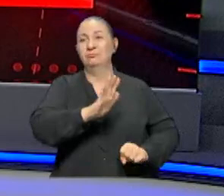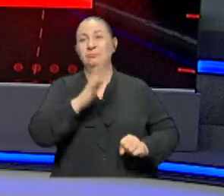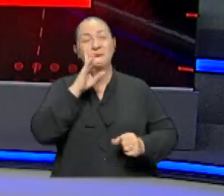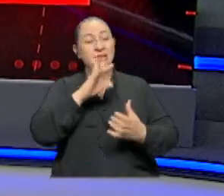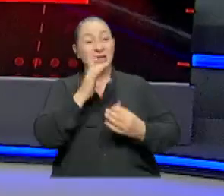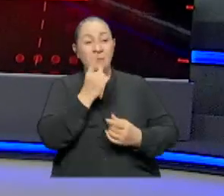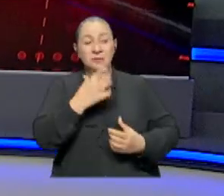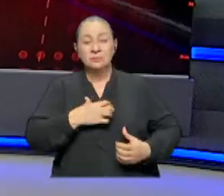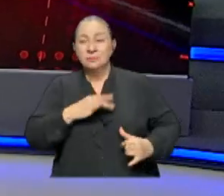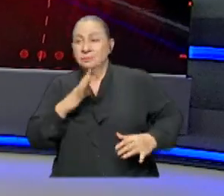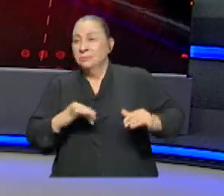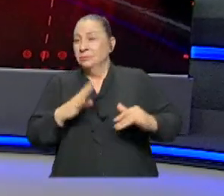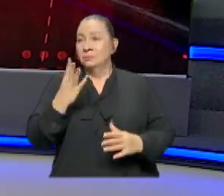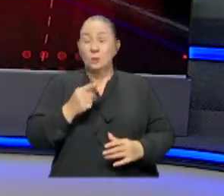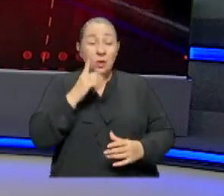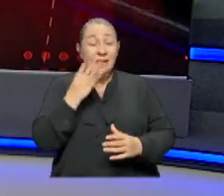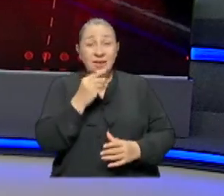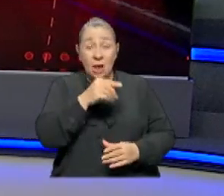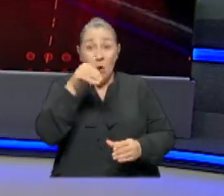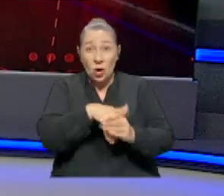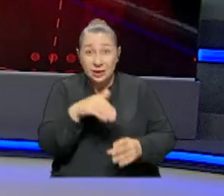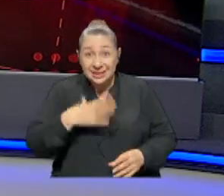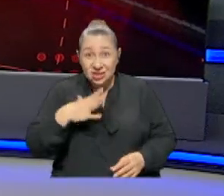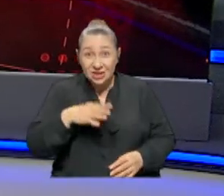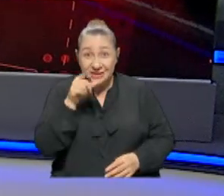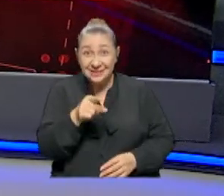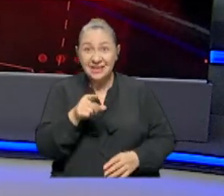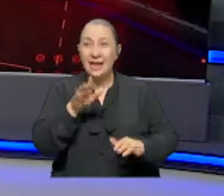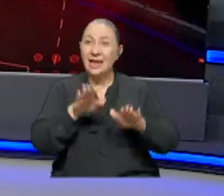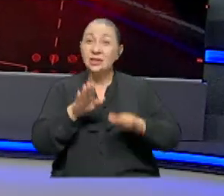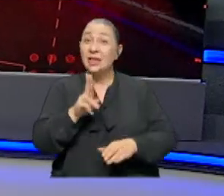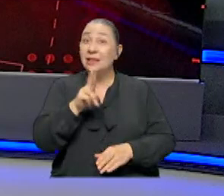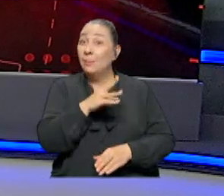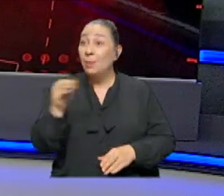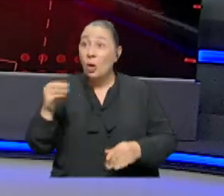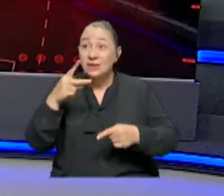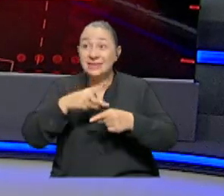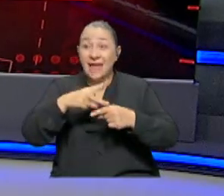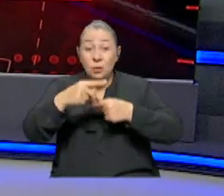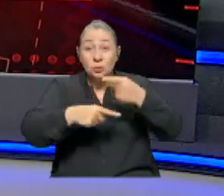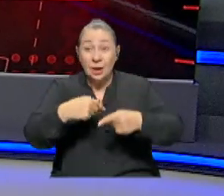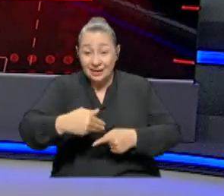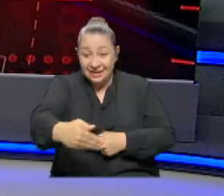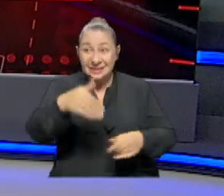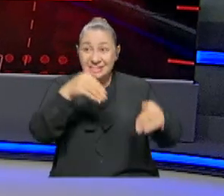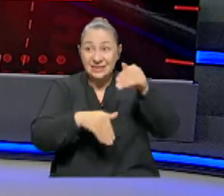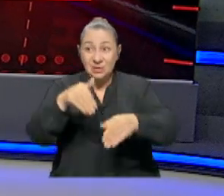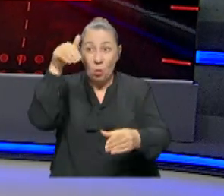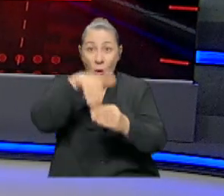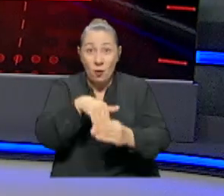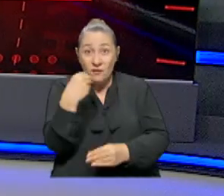bir şeylerden çekindiğiniz o gençlerden oy isteyeceksiniz. Yaklaşık 7 milyon Z kuşağı önümüzdeki seçimde